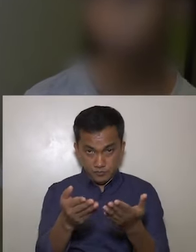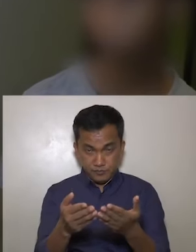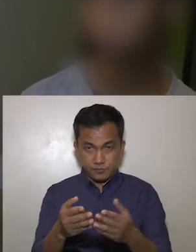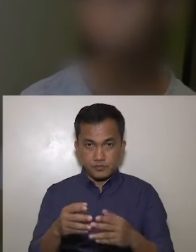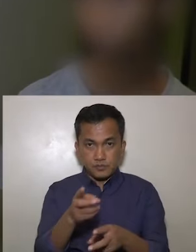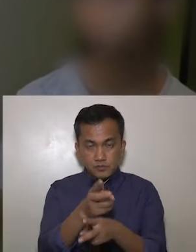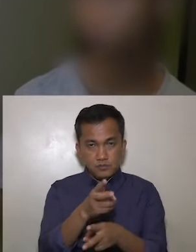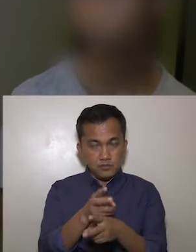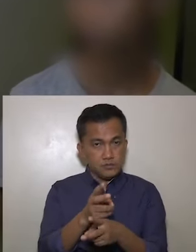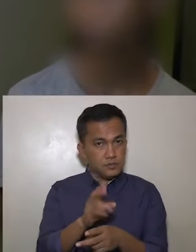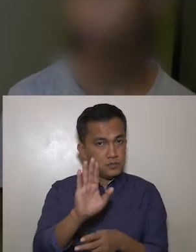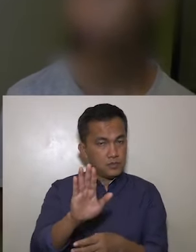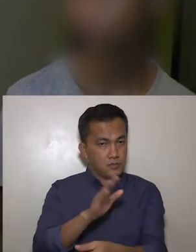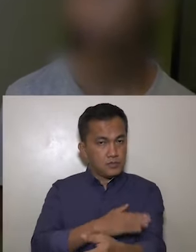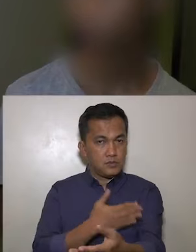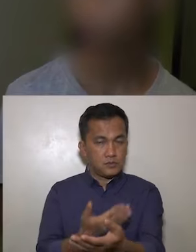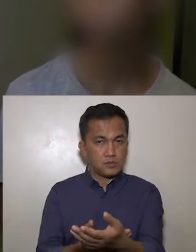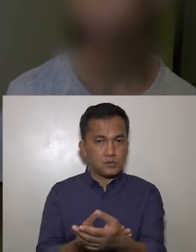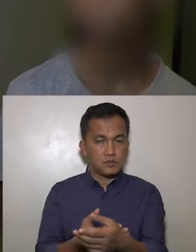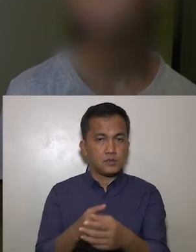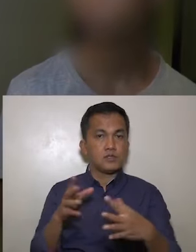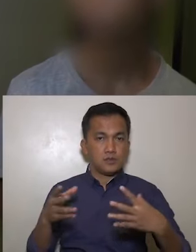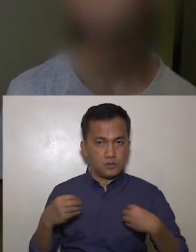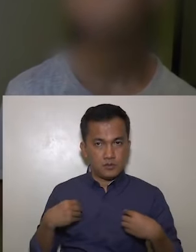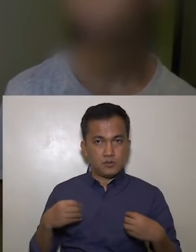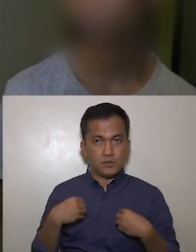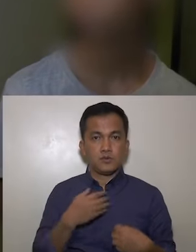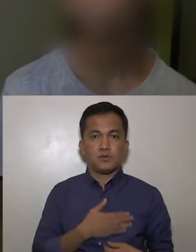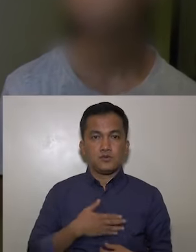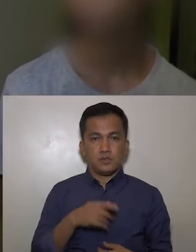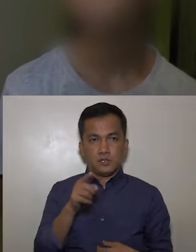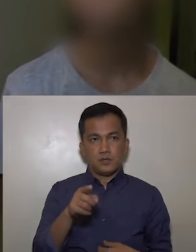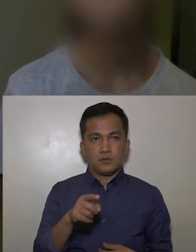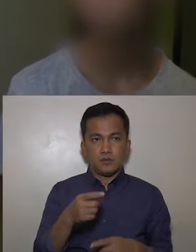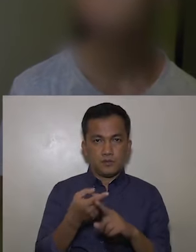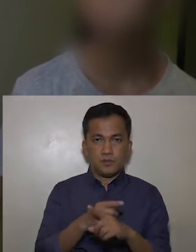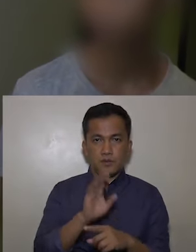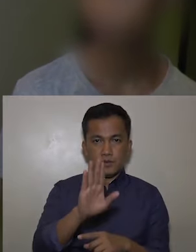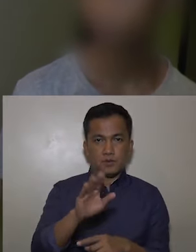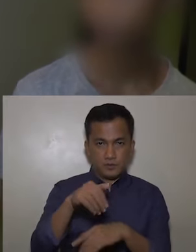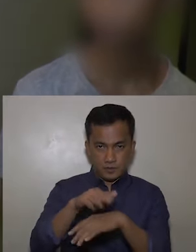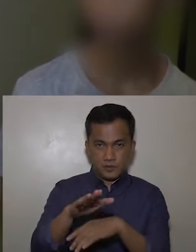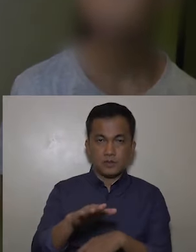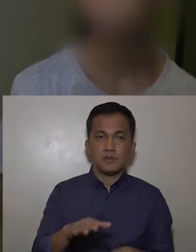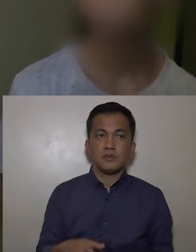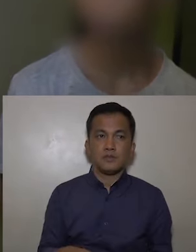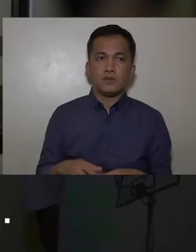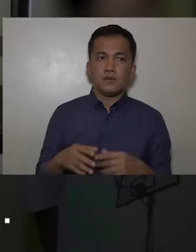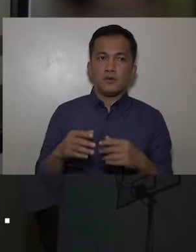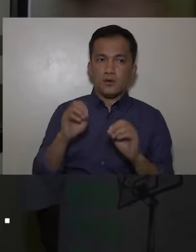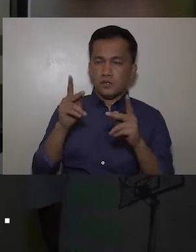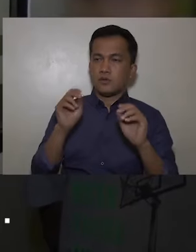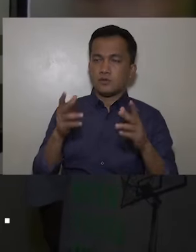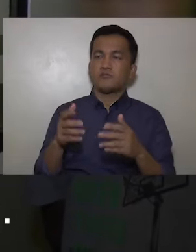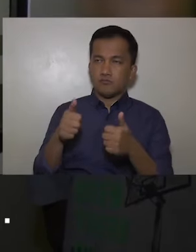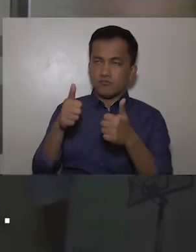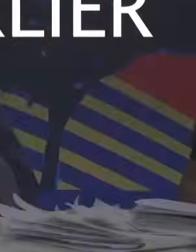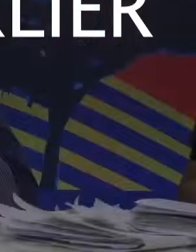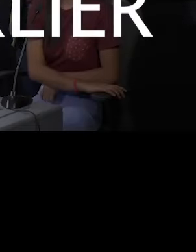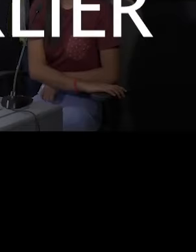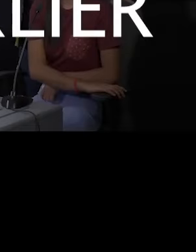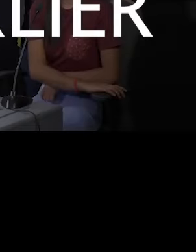po, i-monitor nyo po yung mga anak ninyo kung nakukuha po nila yung gusto nila galing po sa padala nyo. Ano po?